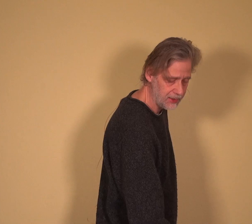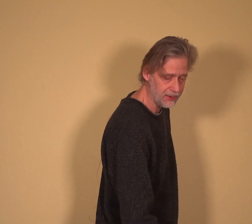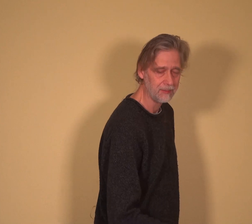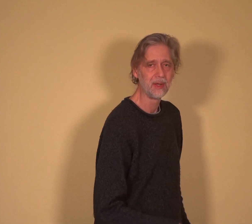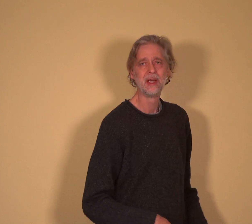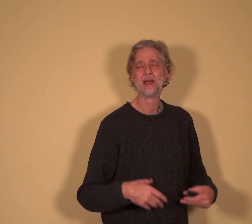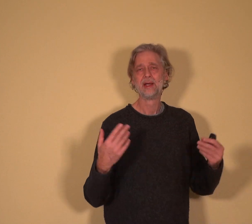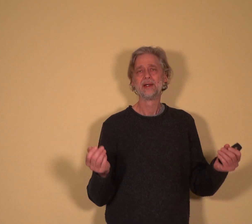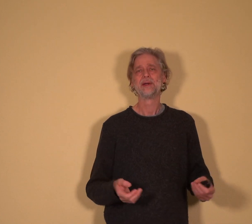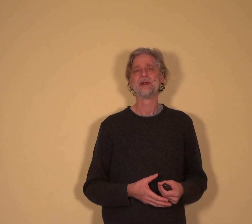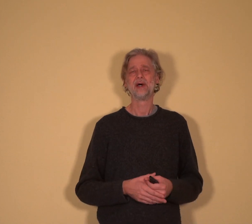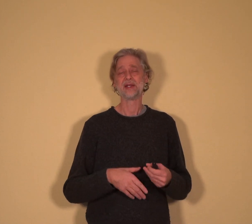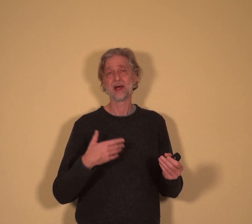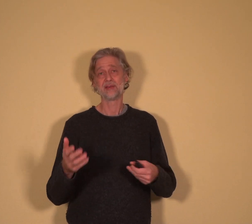einen,